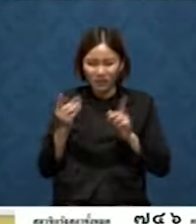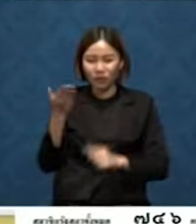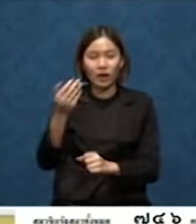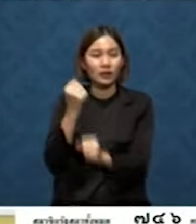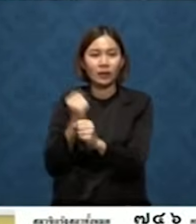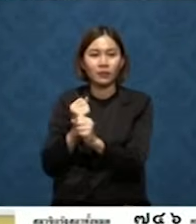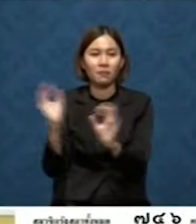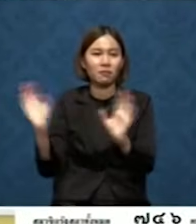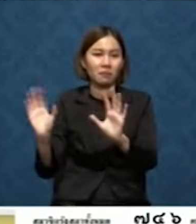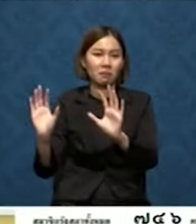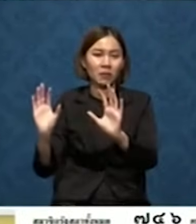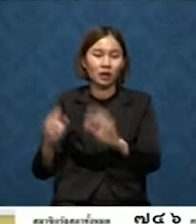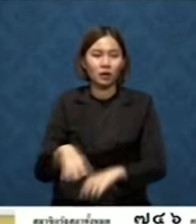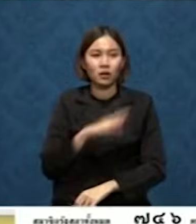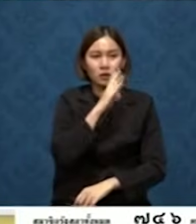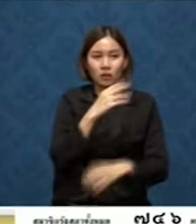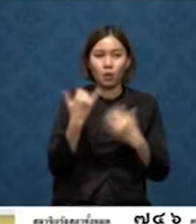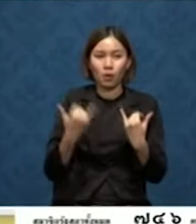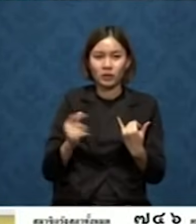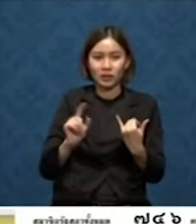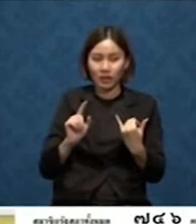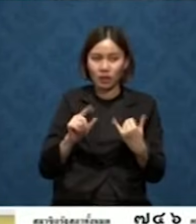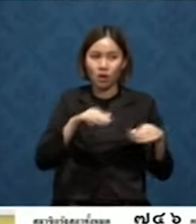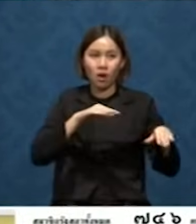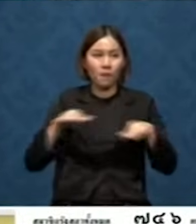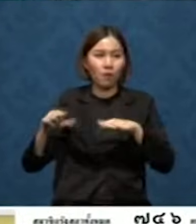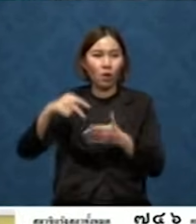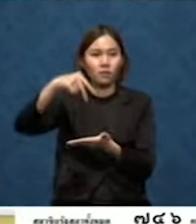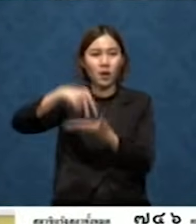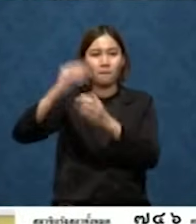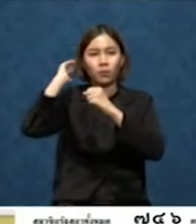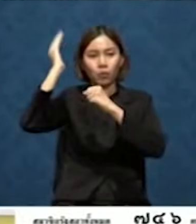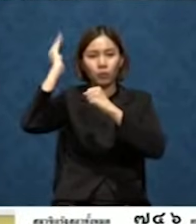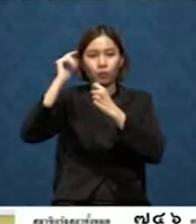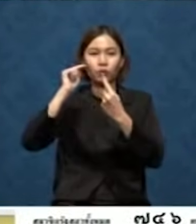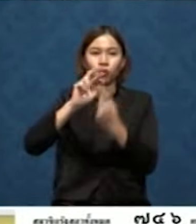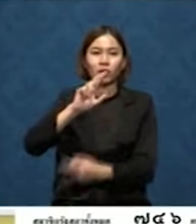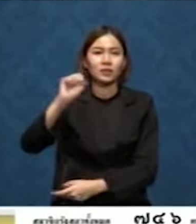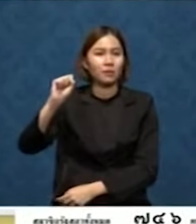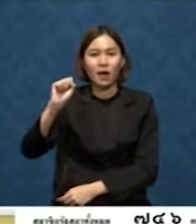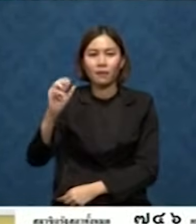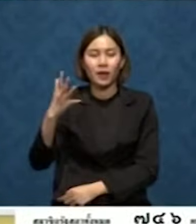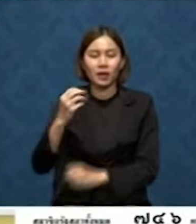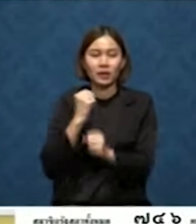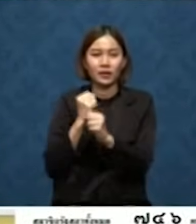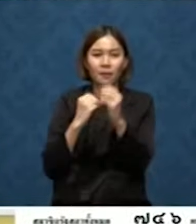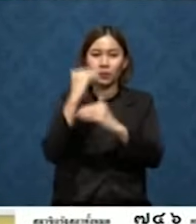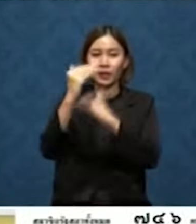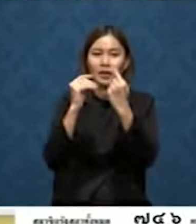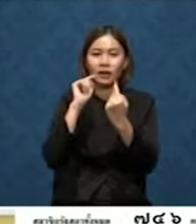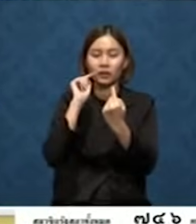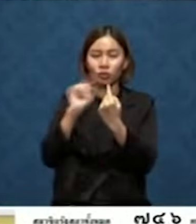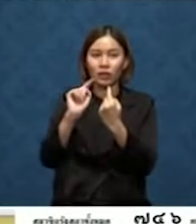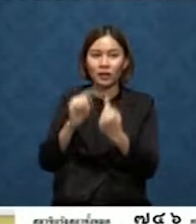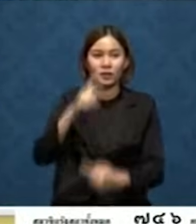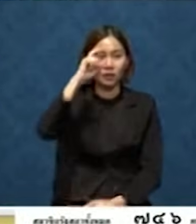ทำครับแล้วหากวันนี้ท่านยังไม่พร้อมจะลุกขึ้นมายืนยันต่อหน้ารัฐสภาว่าท่านจะเดินหน้าตามจุดยืนเดิมที่